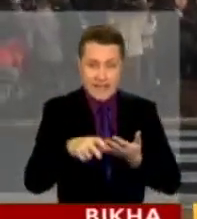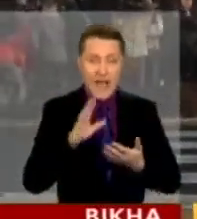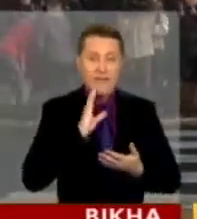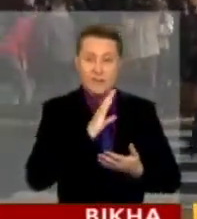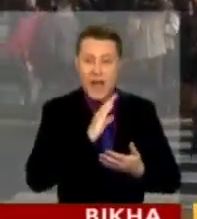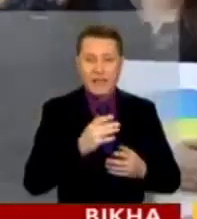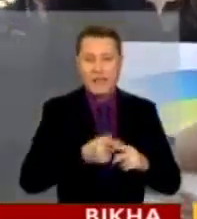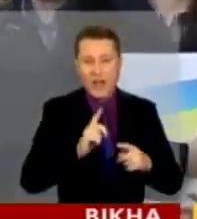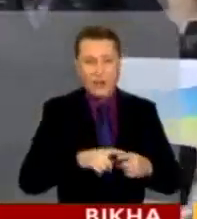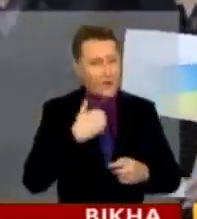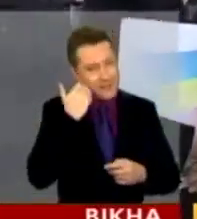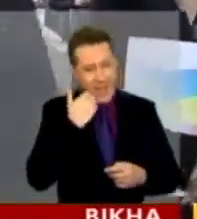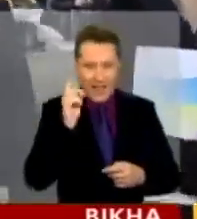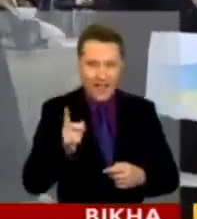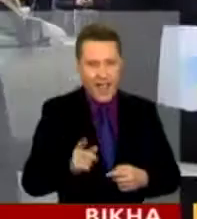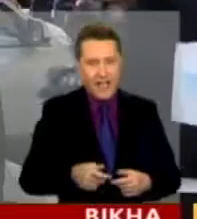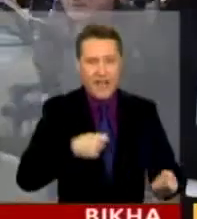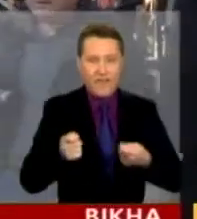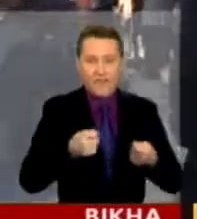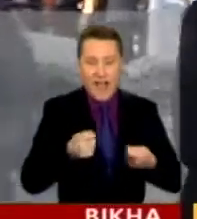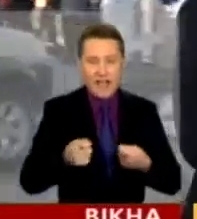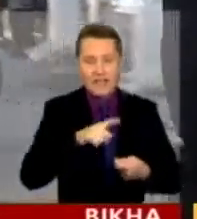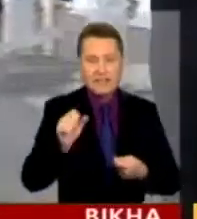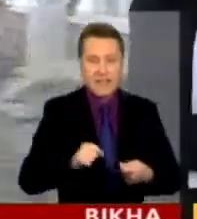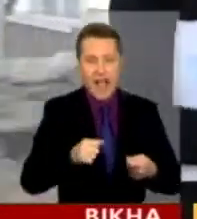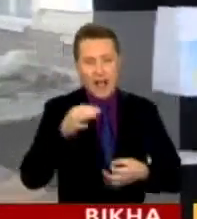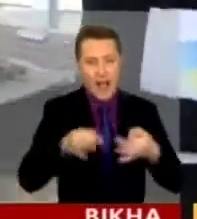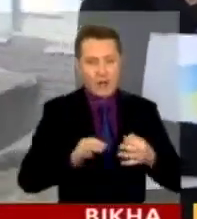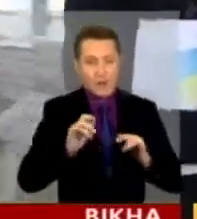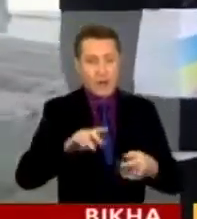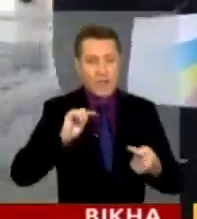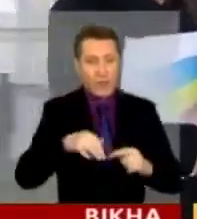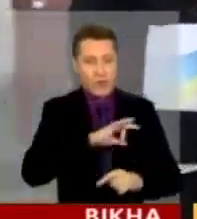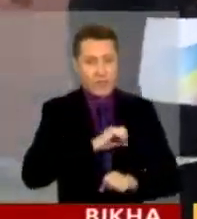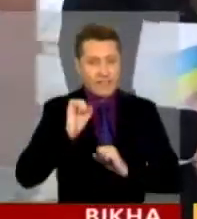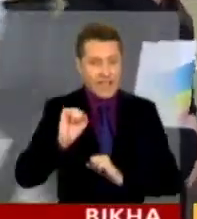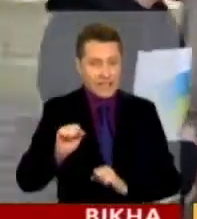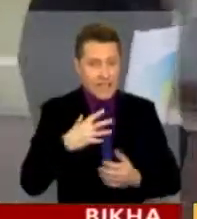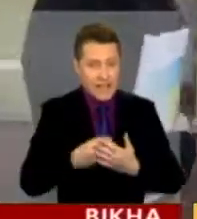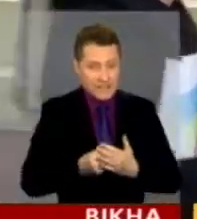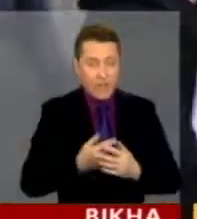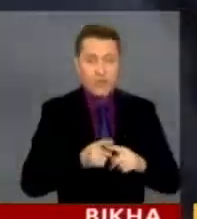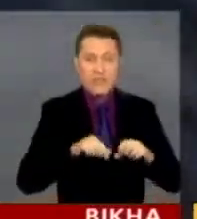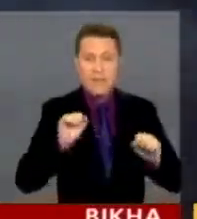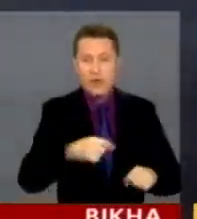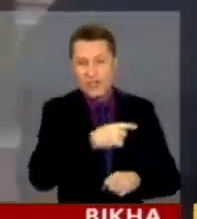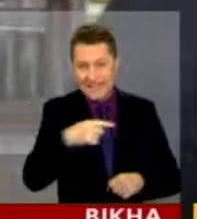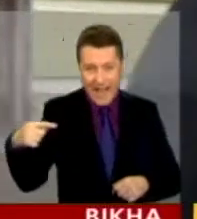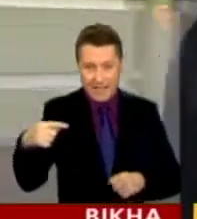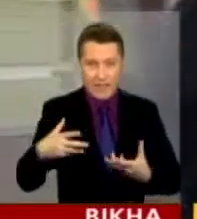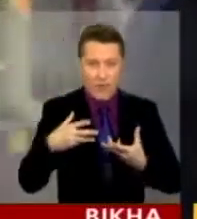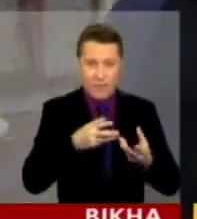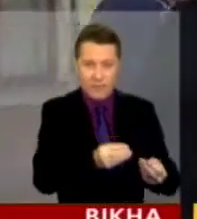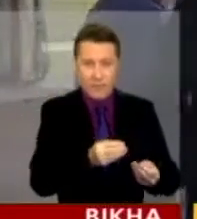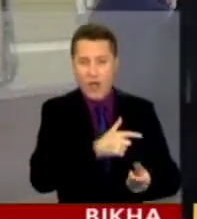Тимошенко докоряла владі за карну справу проти свого захисника. Екс-прем'єрка вважає, що це може негативно вплинути на готовність